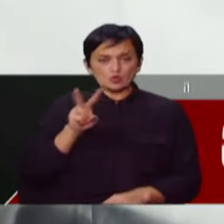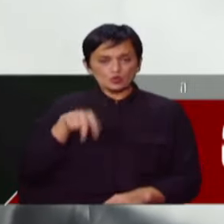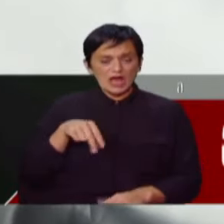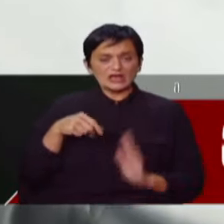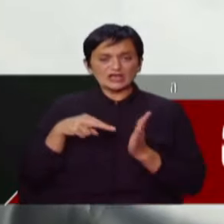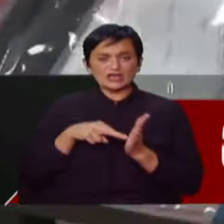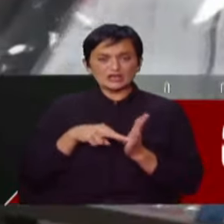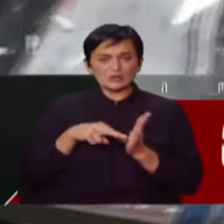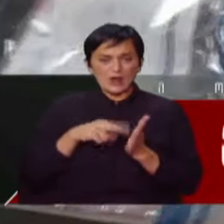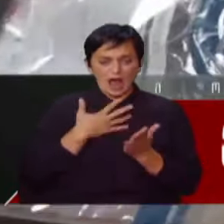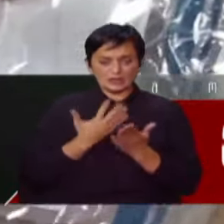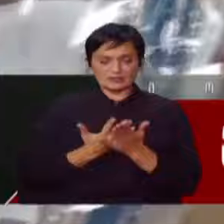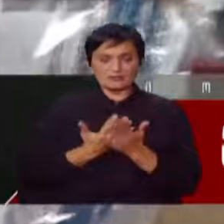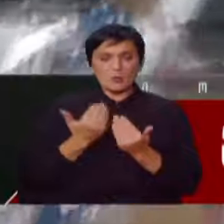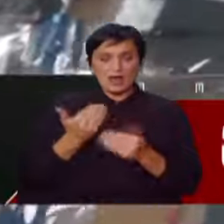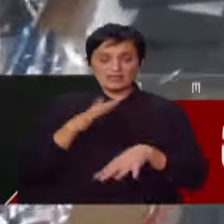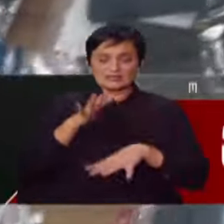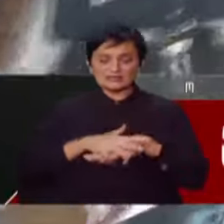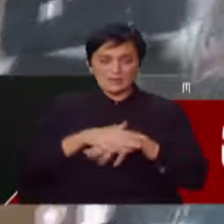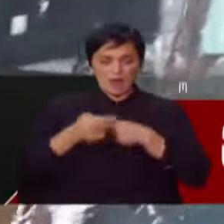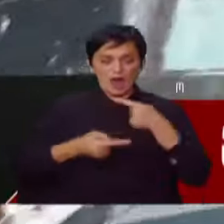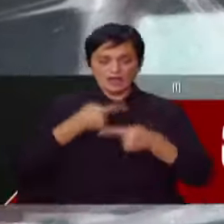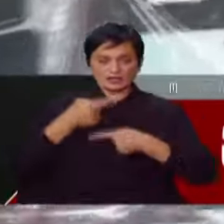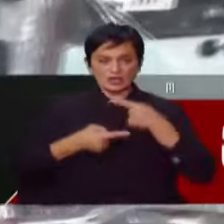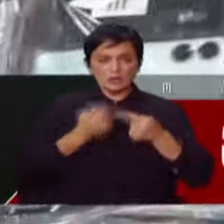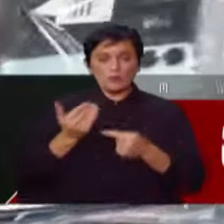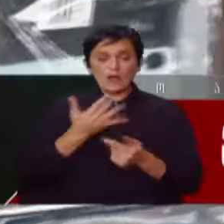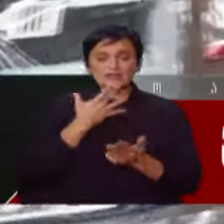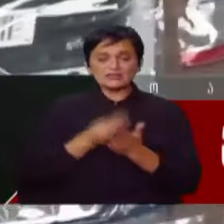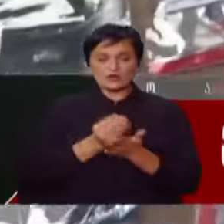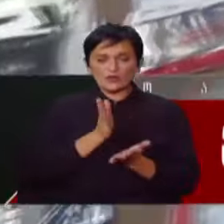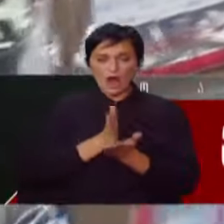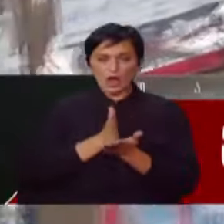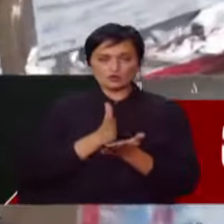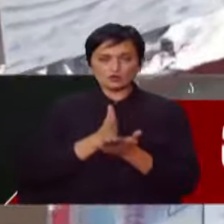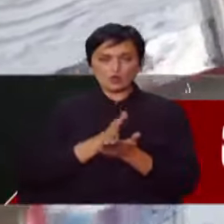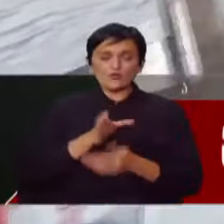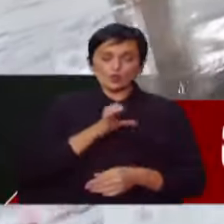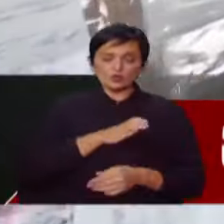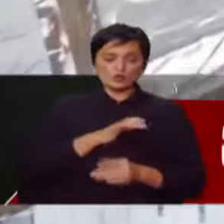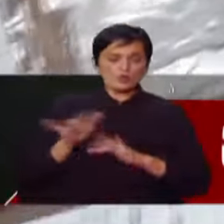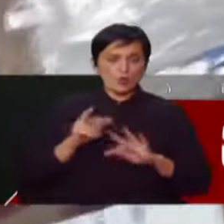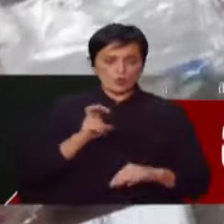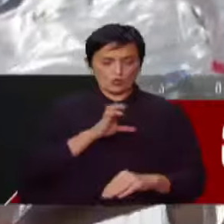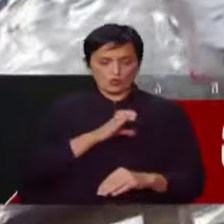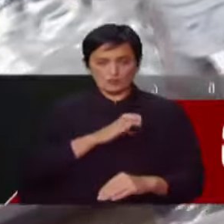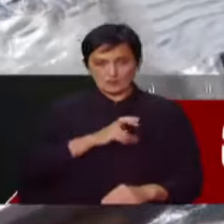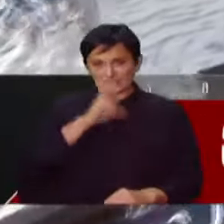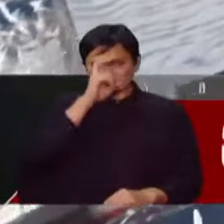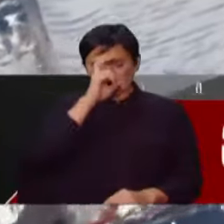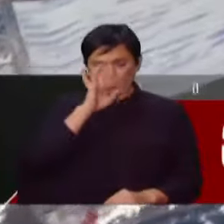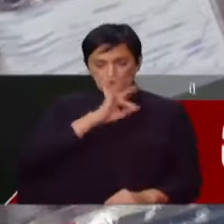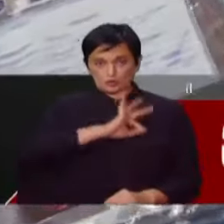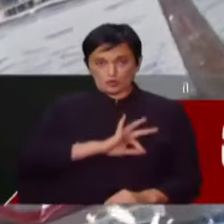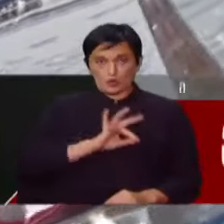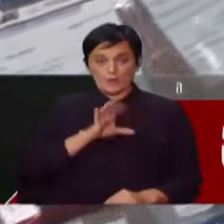ლარის ღირებულების აქტივებს, მათ საბანკო ანგარიშებს და მათ საკუთრებაში არსებულ უძრავ მოძრავ ქონებას. სახელმწიფო